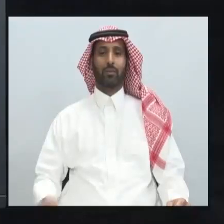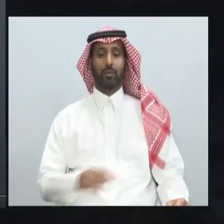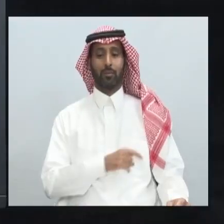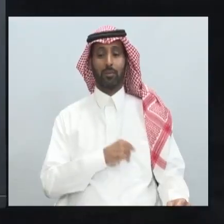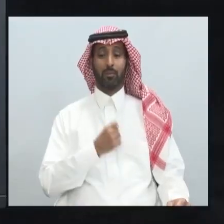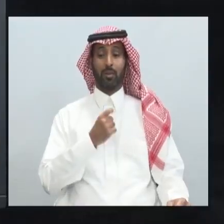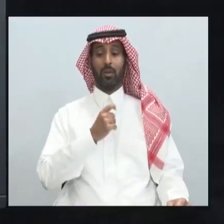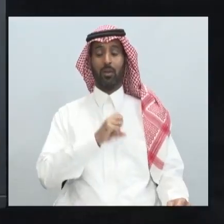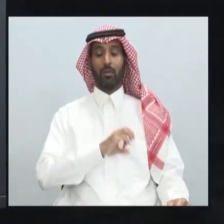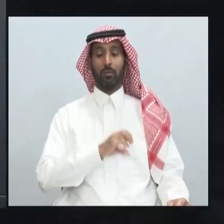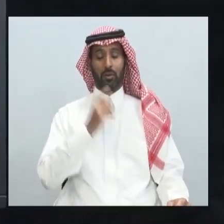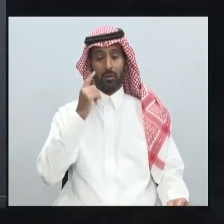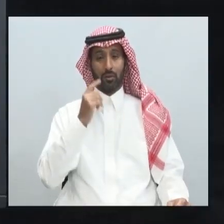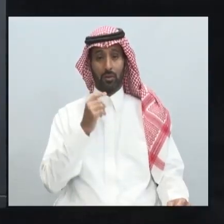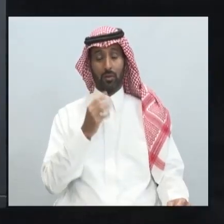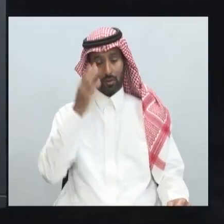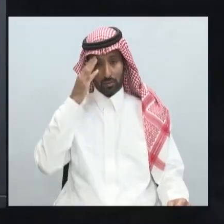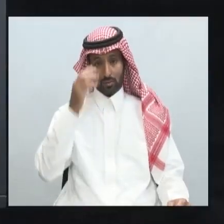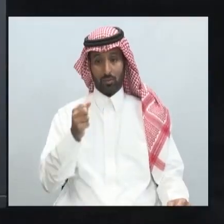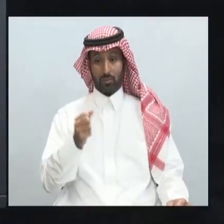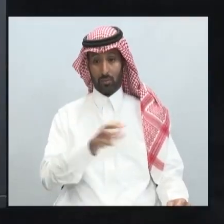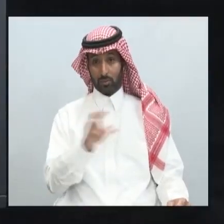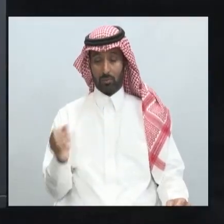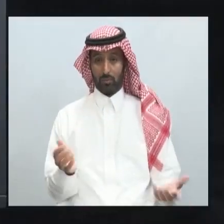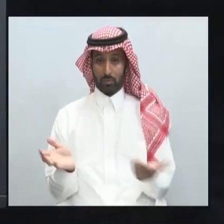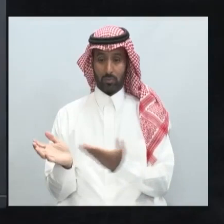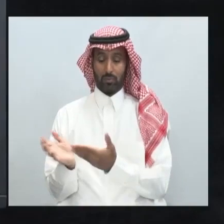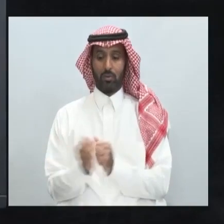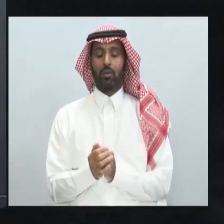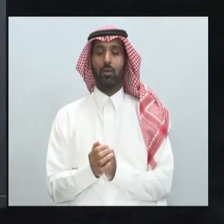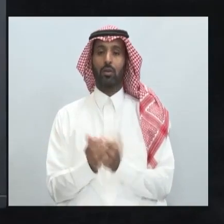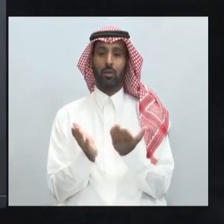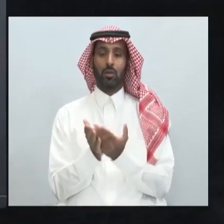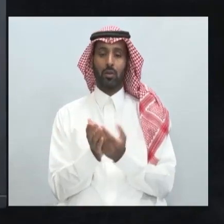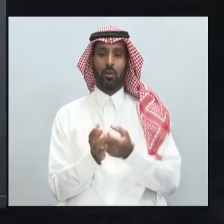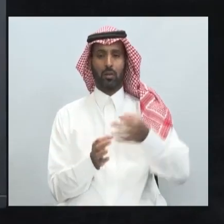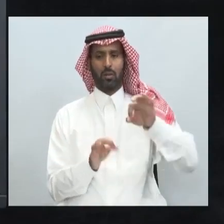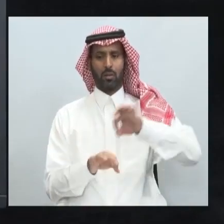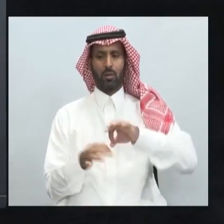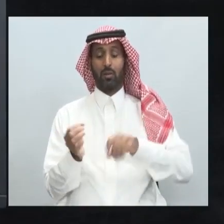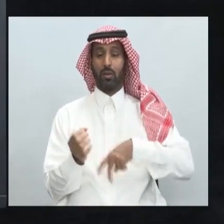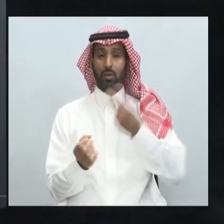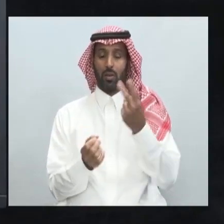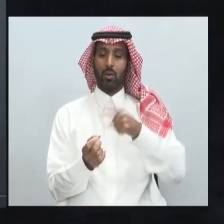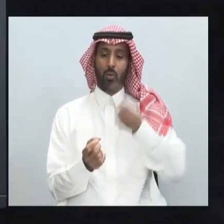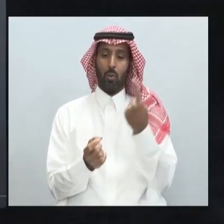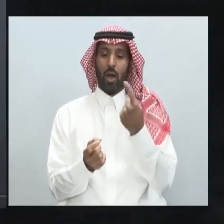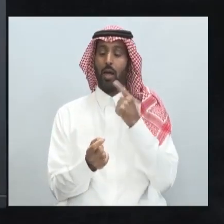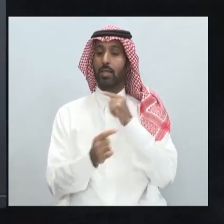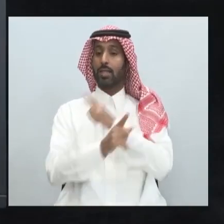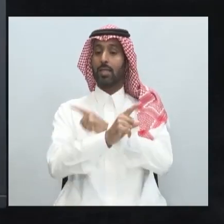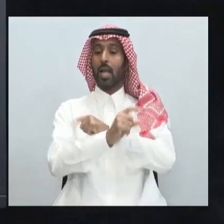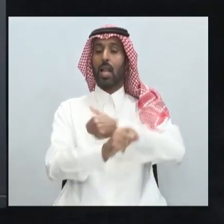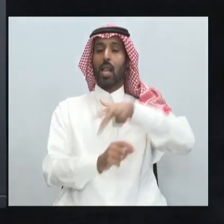بسم الله الرحمن الرحيم السلام عليكم ورحمه الله وبركاته اهلا وسهلا بكم في درس جديد من دروس كيمياء 2 واحد معكم معلمتكم العنود